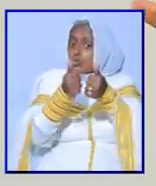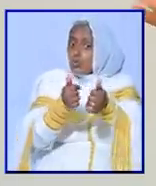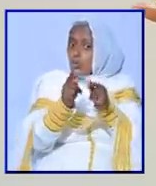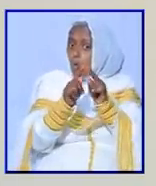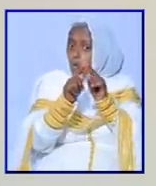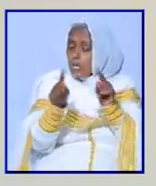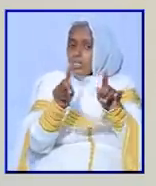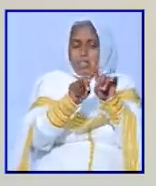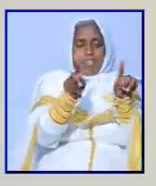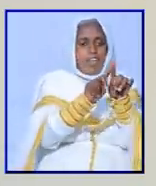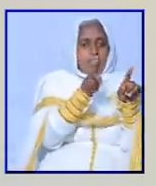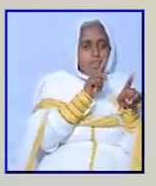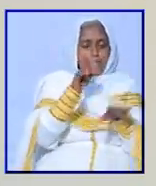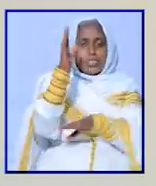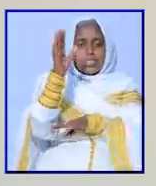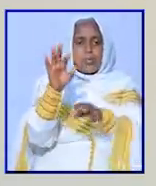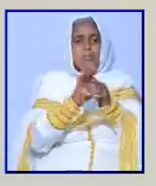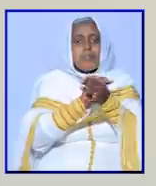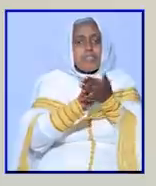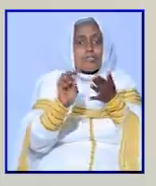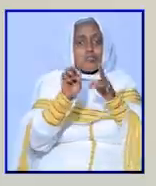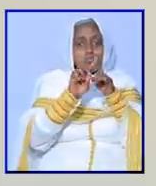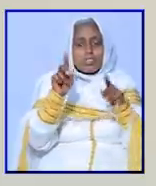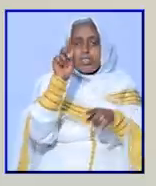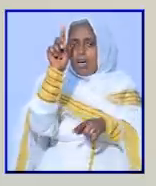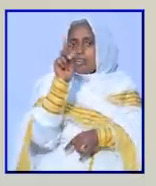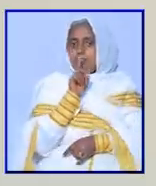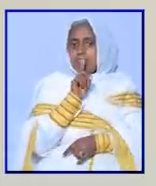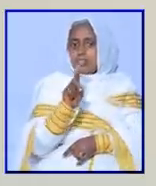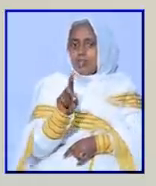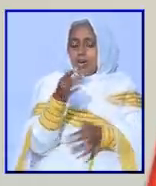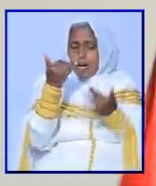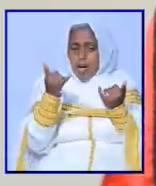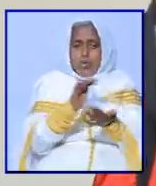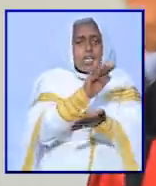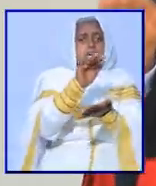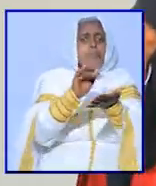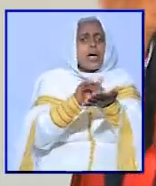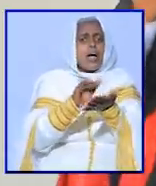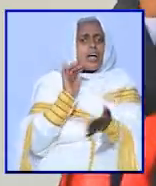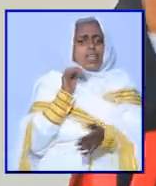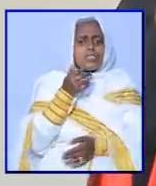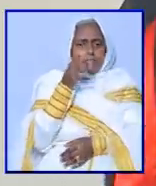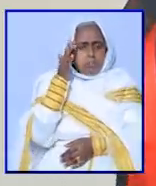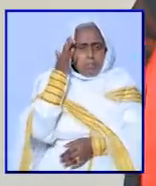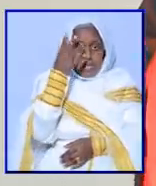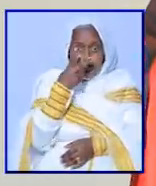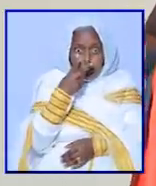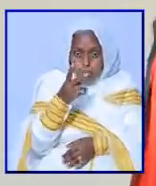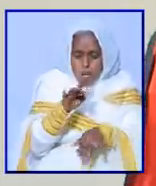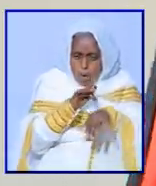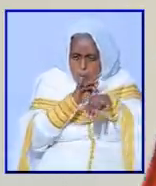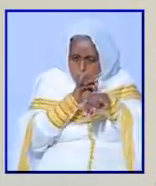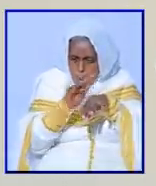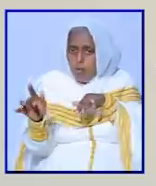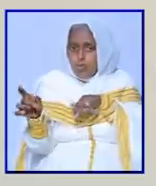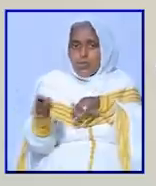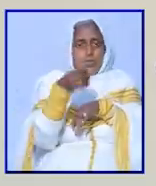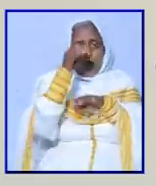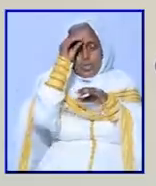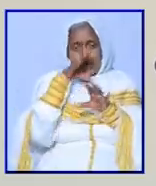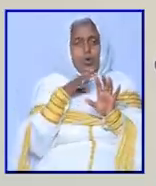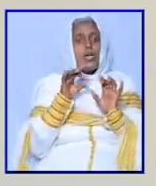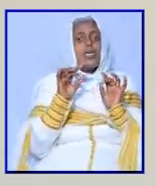ይለያያል እግዚአብሔር መንፈስ ቅዱስ ግን አንድ ነው እና አሁን ከመካከላችን ዝም ብላችሁ ብታዩ ባዶ የሆነ ሰው